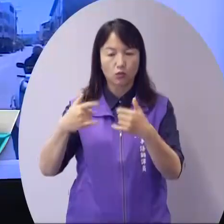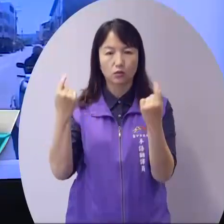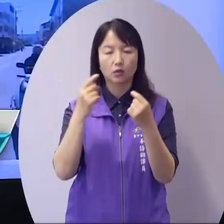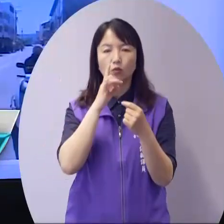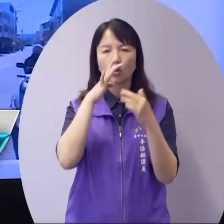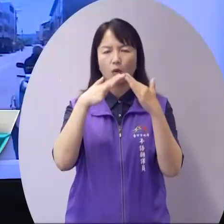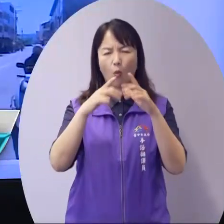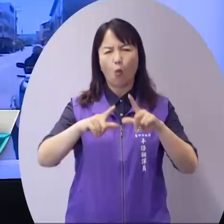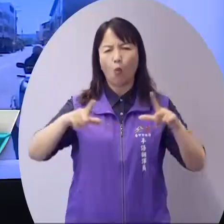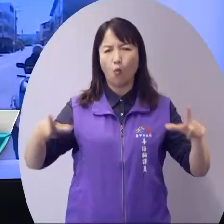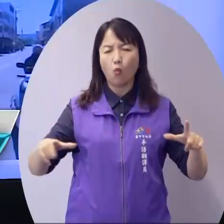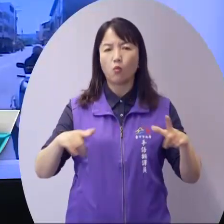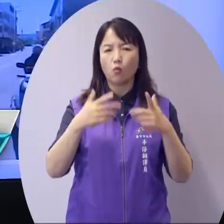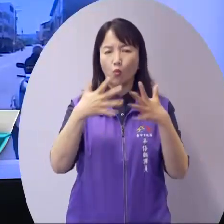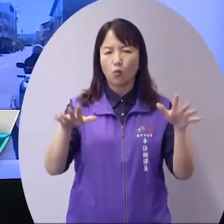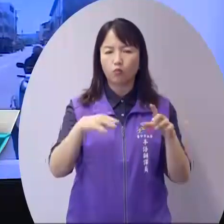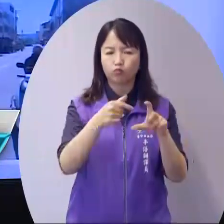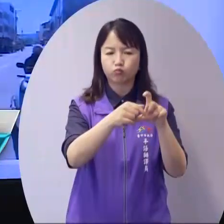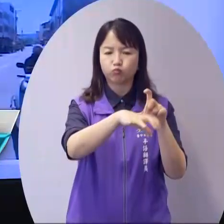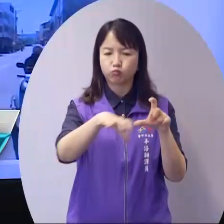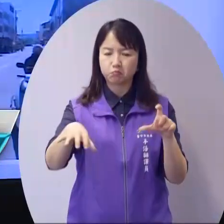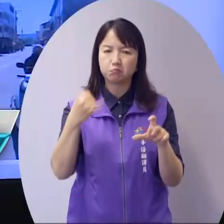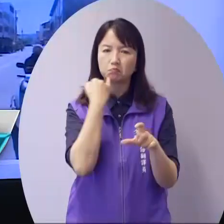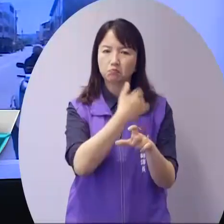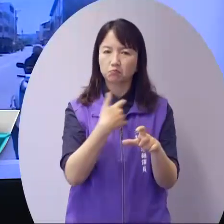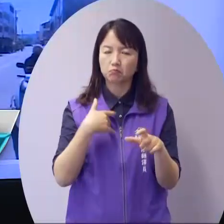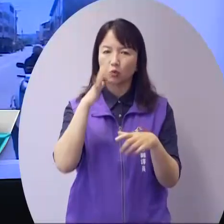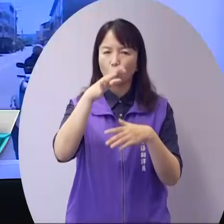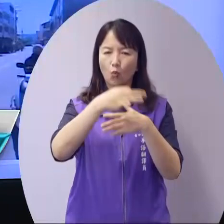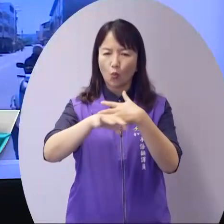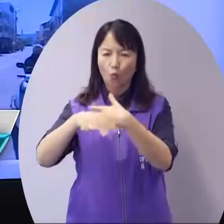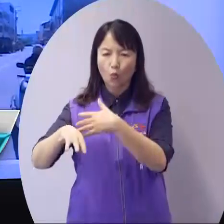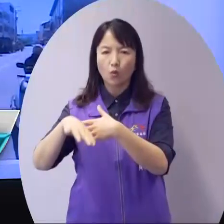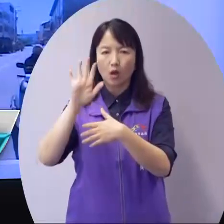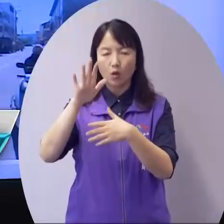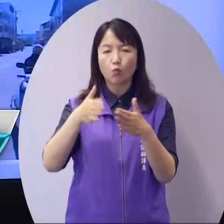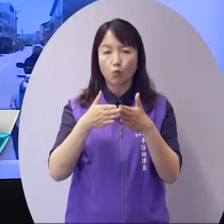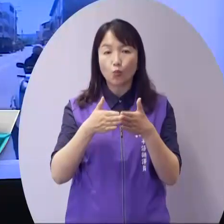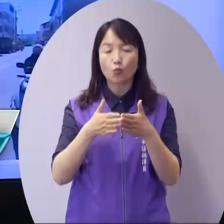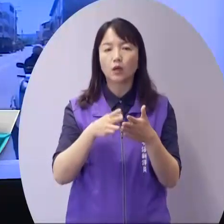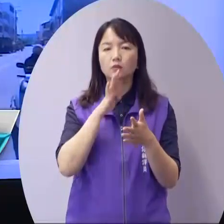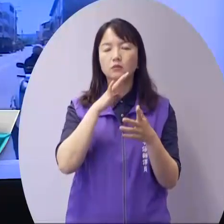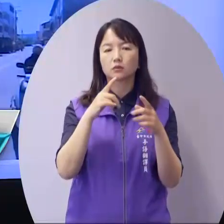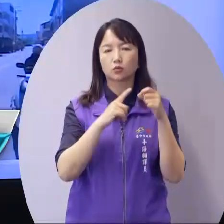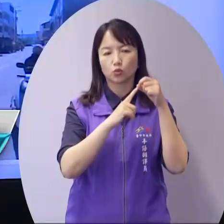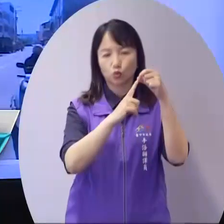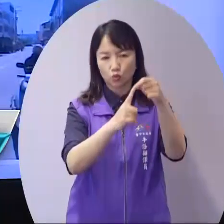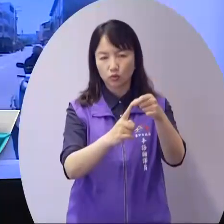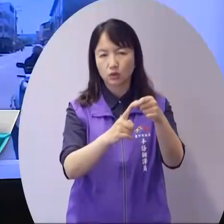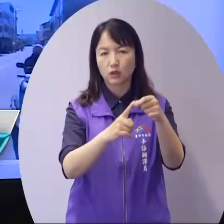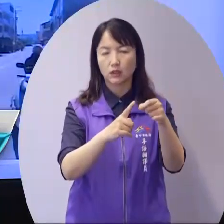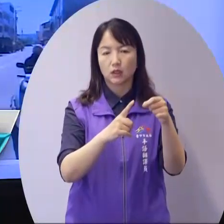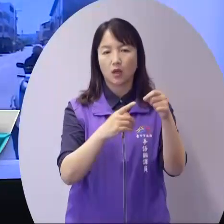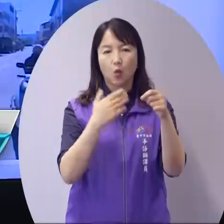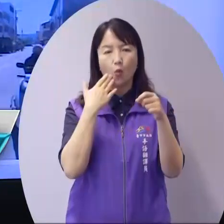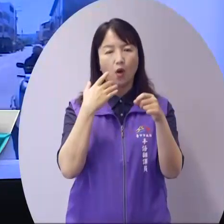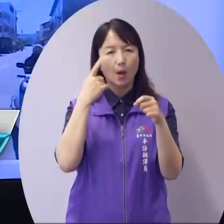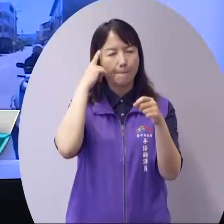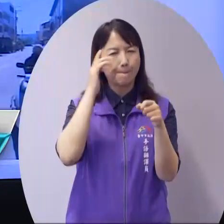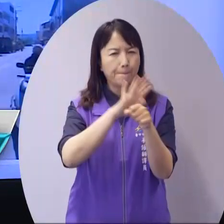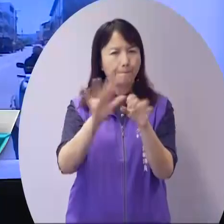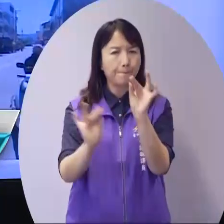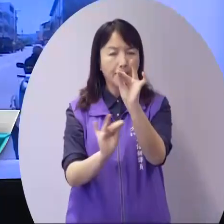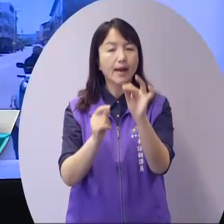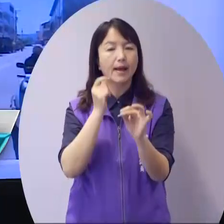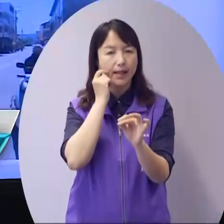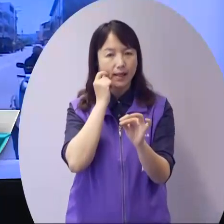市非常的大，还是有很多区块可能也还是有一些潜在需求，但还是公共运输到目前还没办法完全满足。